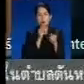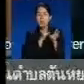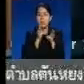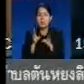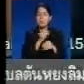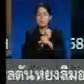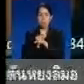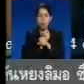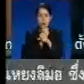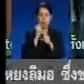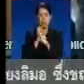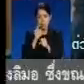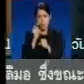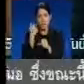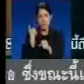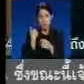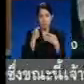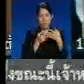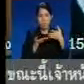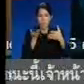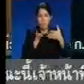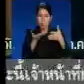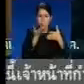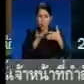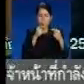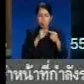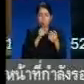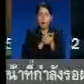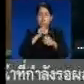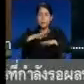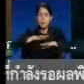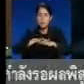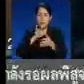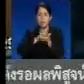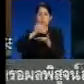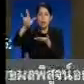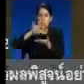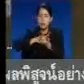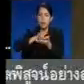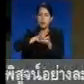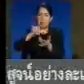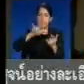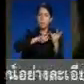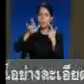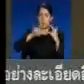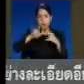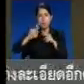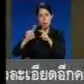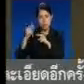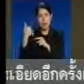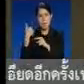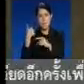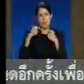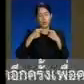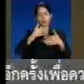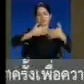าดแล้วโดยมีตั้งแต่การปรับเพิ่มระดับเตือนภัยการเดินทางการจำกัดการเดินทางการยกเลิกกิจกรรมของคนหมู่มาก